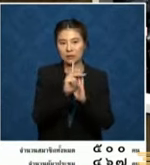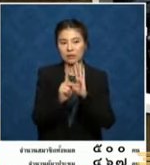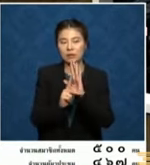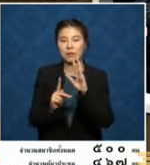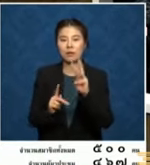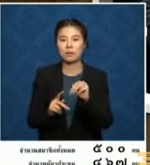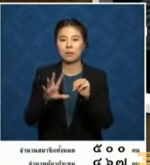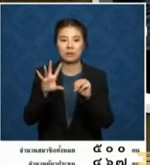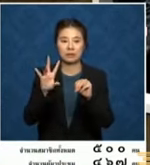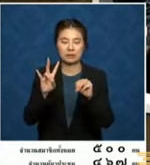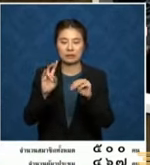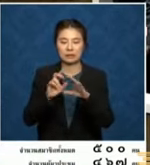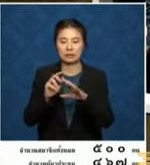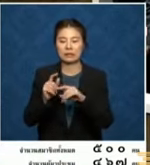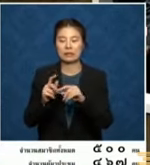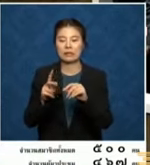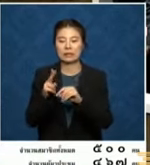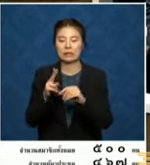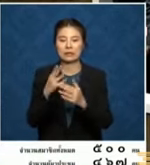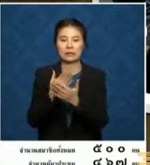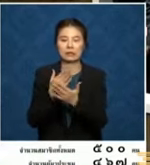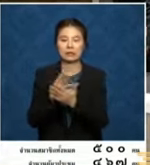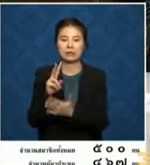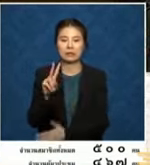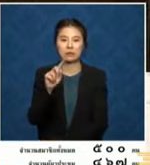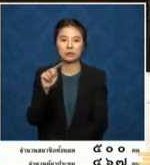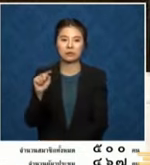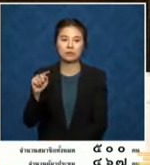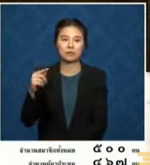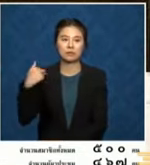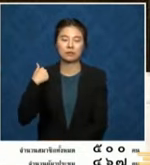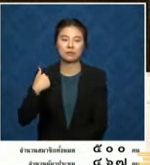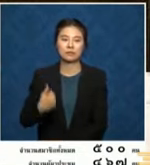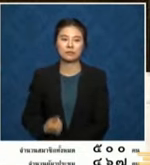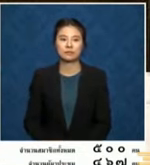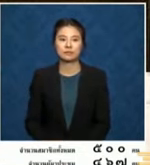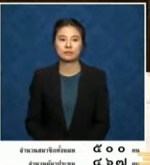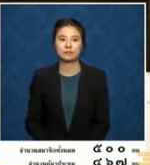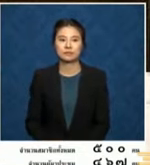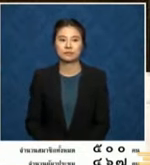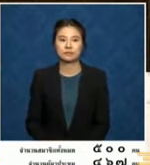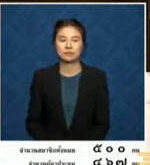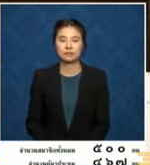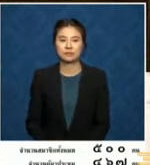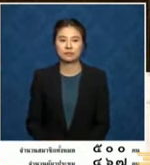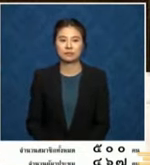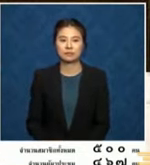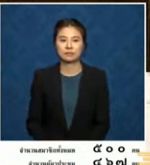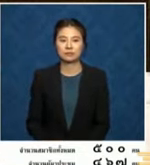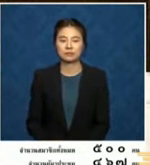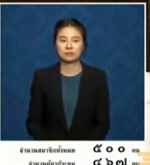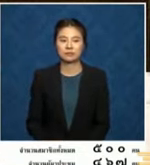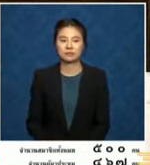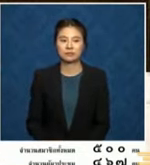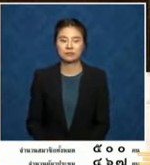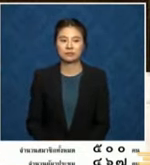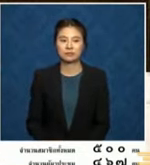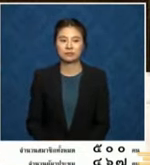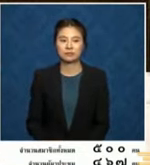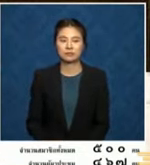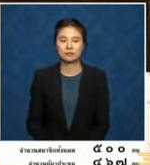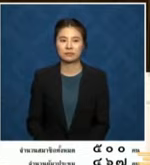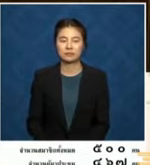นะครับขออนุญาตตัด 2% ครับขอบคุณมากครับท่าน คุณครับในส่วนของผู้แปรยติมีเพียงเท่านี้นะครับผม